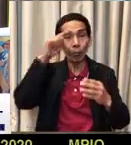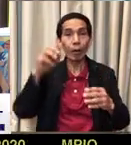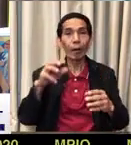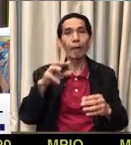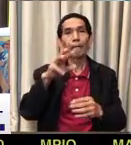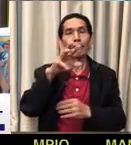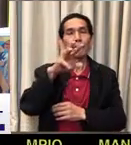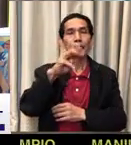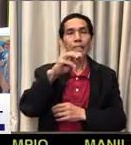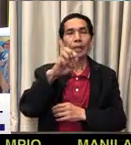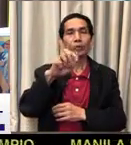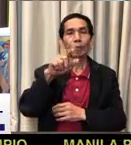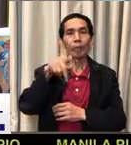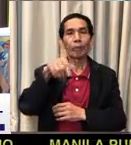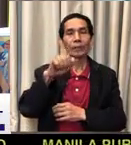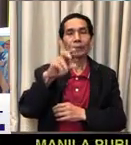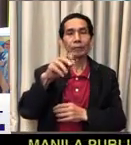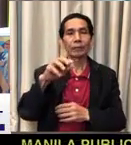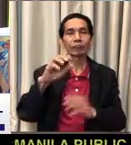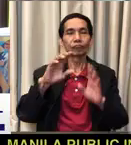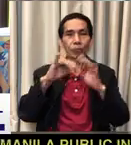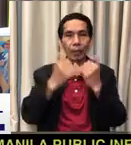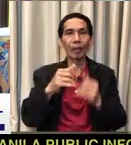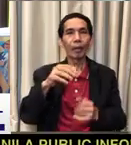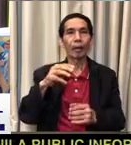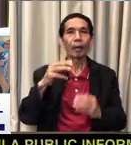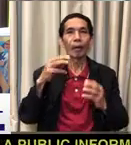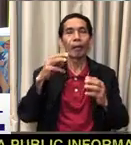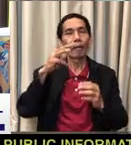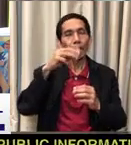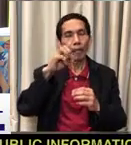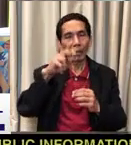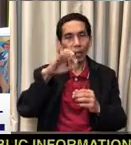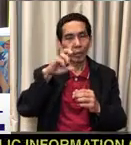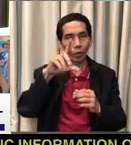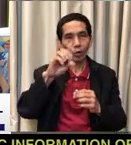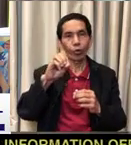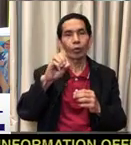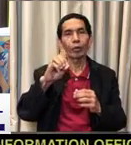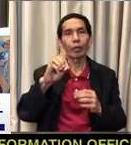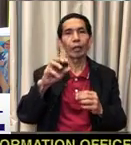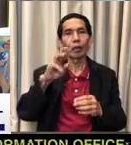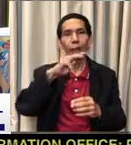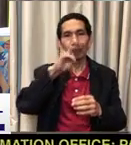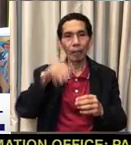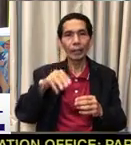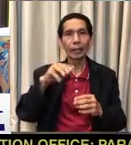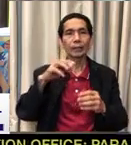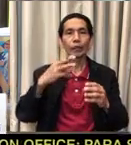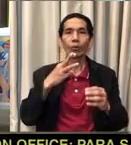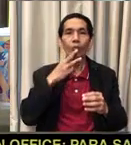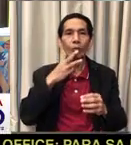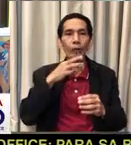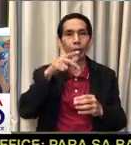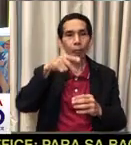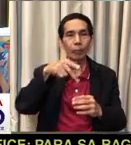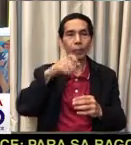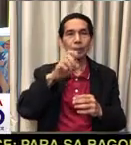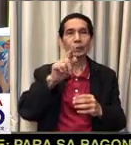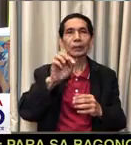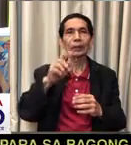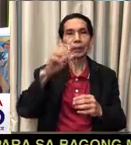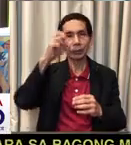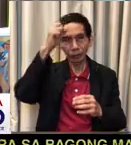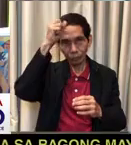Metro Pacific Incorporated, Meralco Foundation, Maynilad, PLDT and